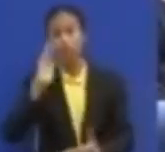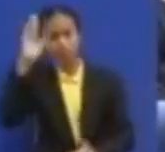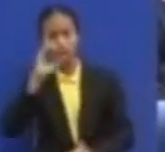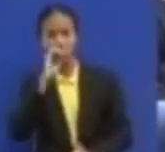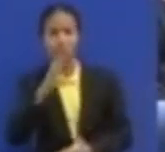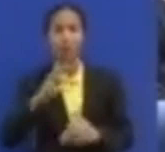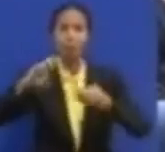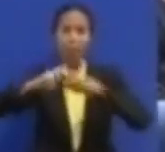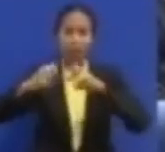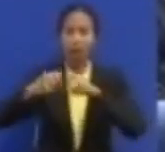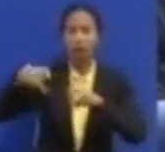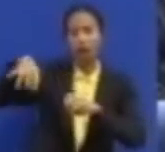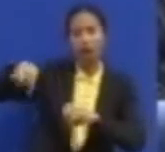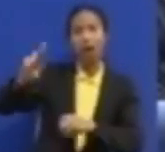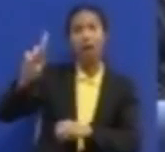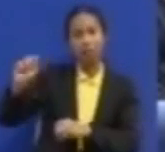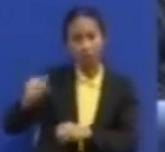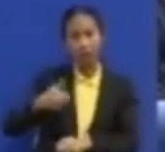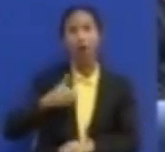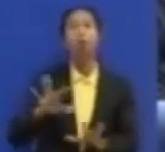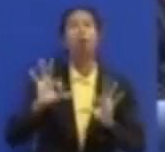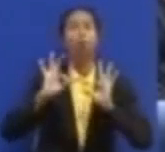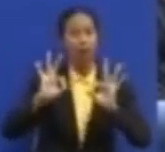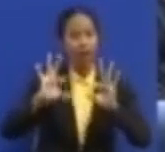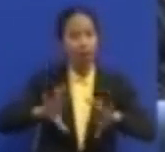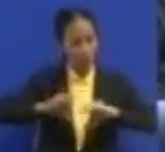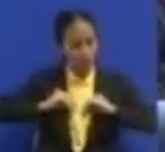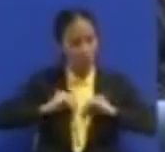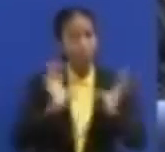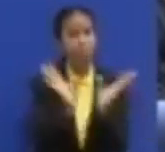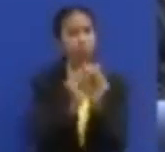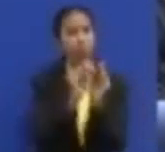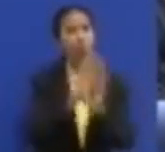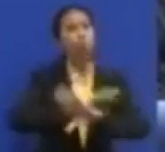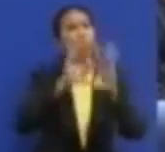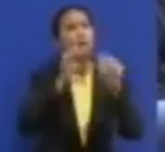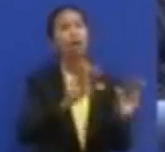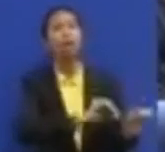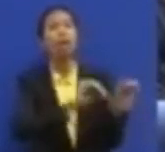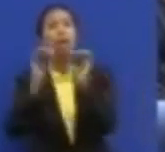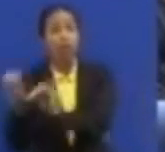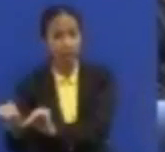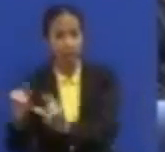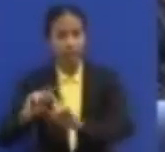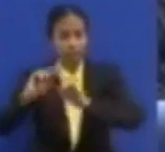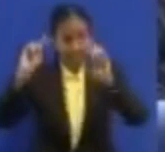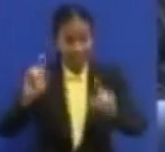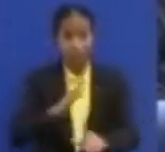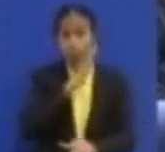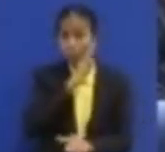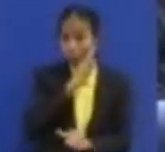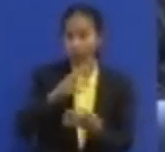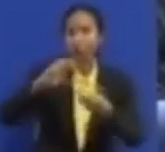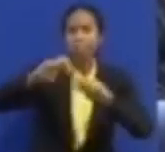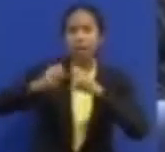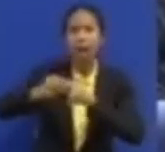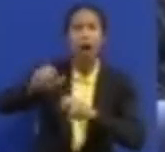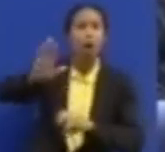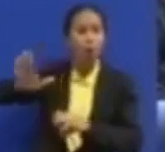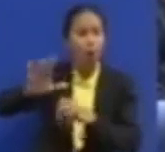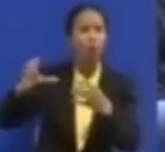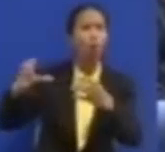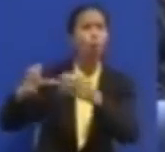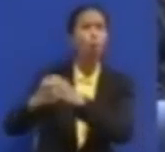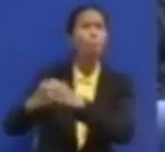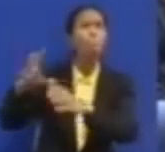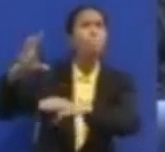ภาผมจะยกมือให้เลื่อนถ้าพวกผมประจักษ์ชัดว่าเป็นปัญหาของพรรคใดของคนใดพวกผมย